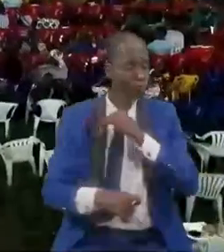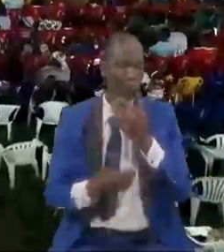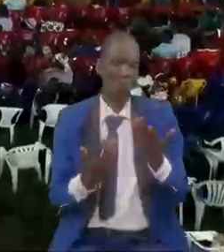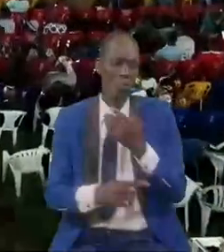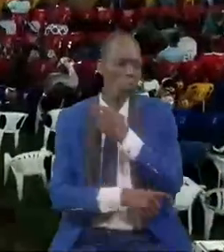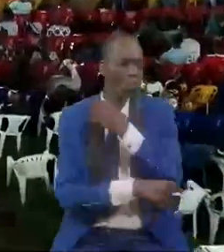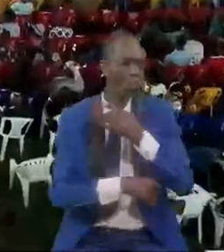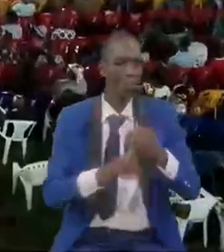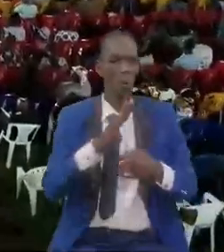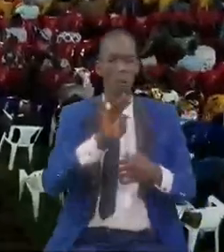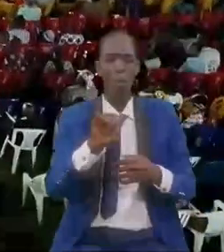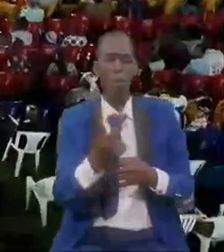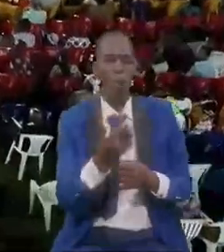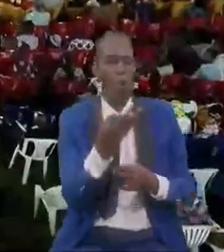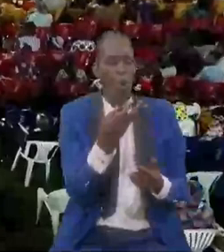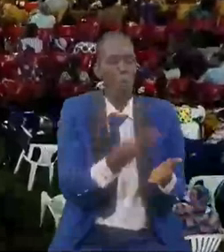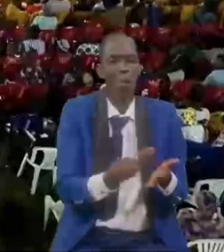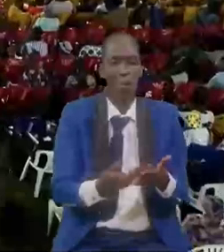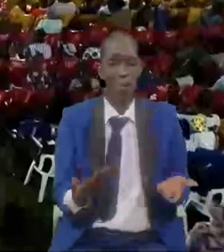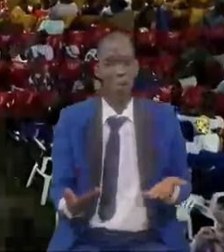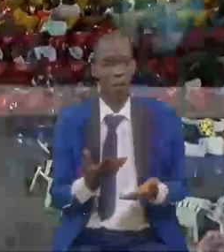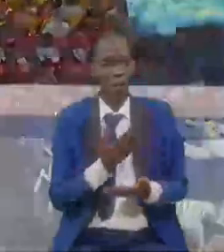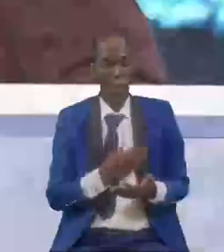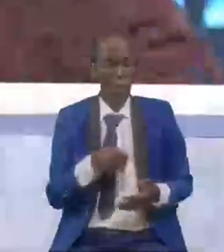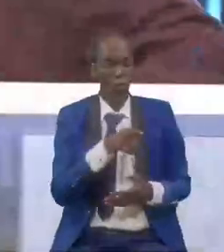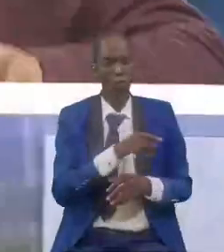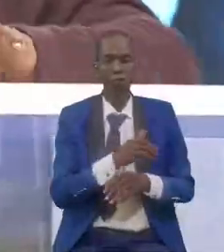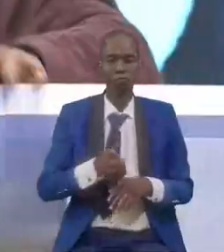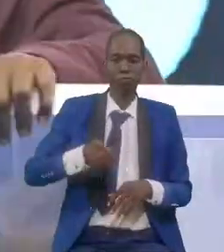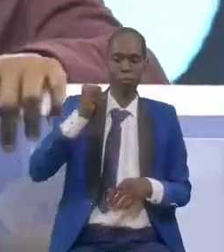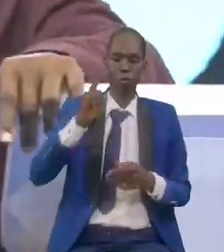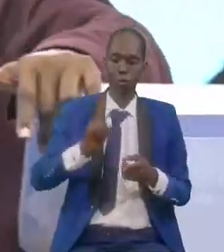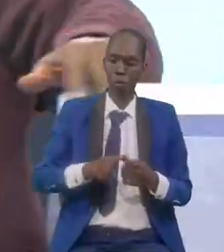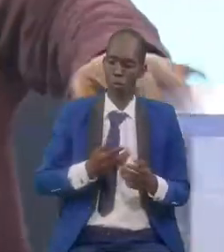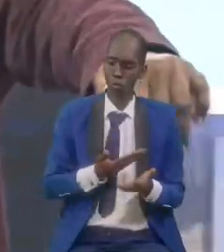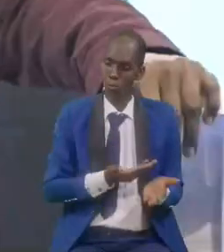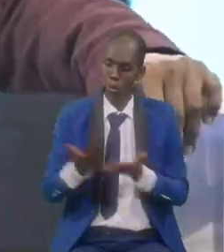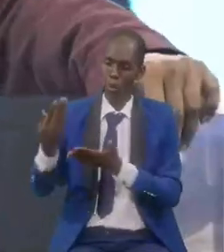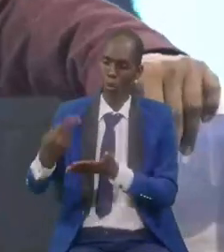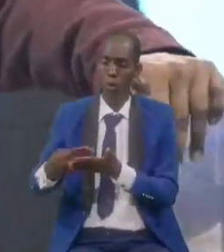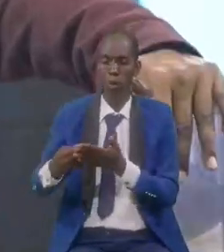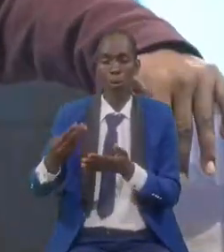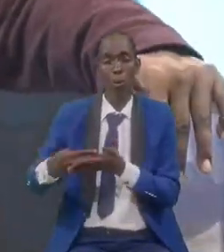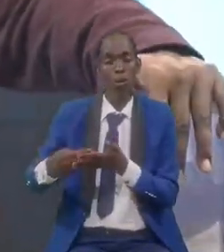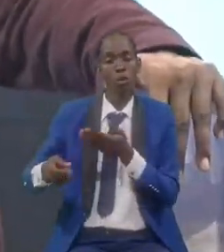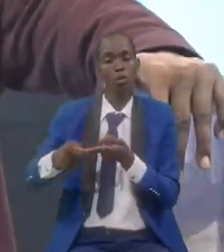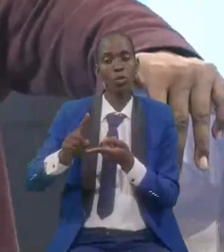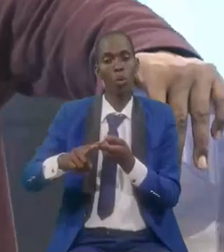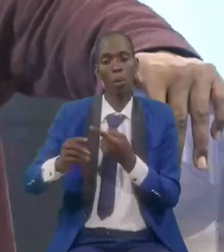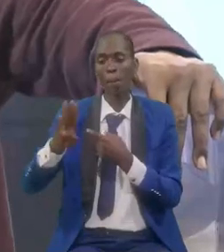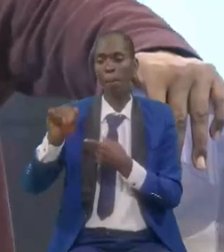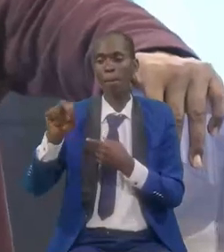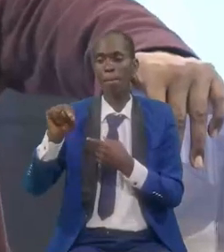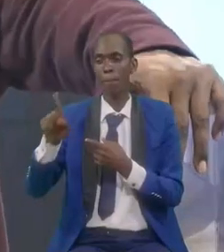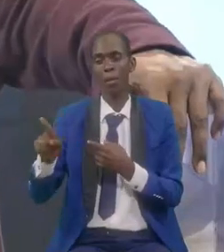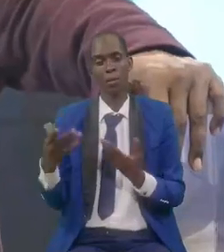ton sac d'argent, et il ne veut pas déposer ça à la banque. Parce que s'il le fait en son